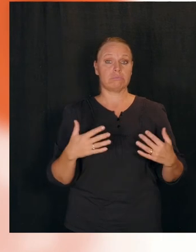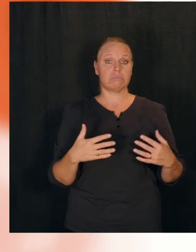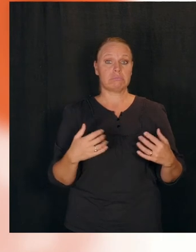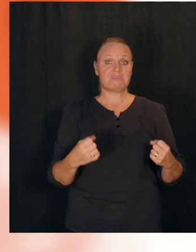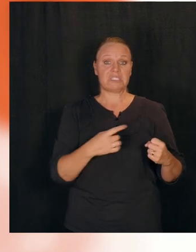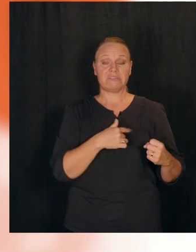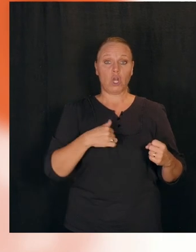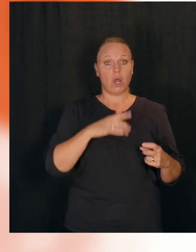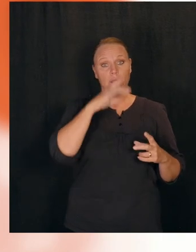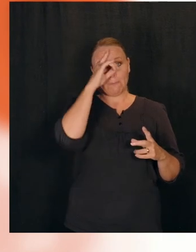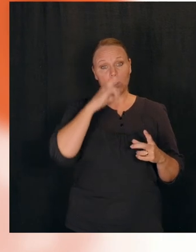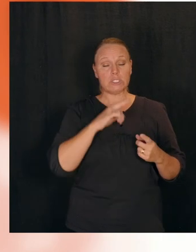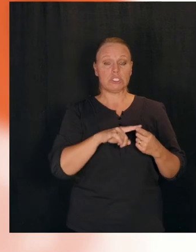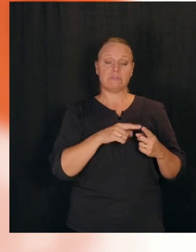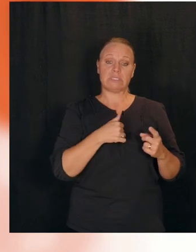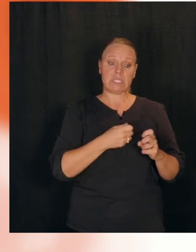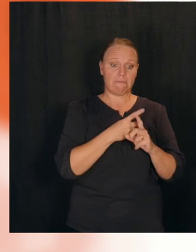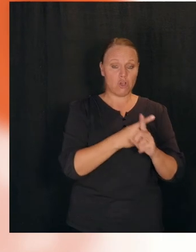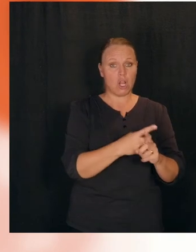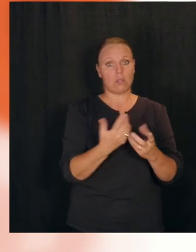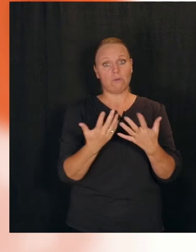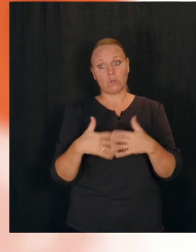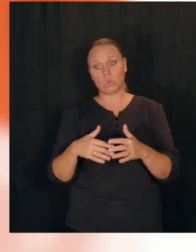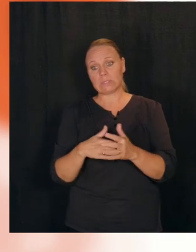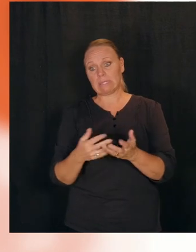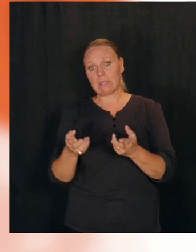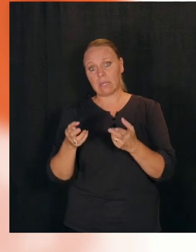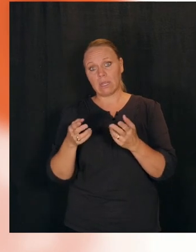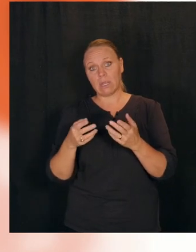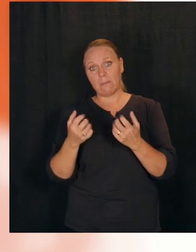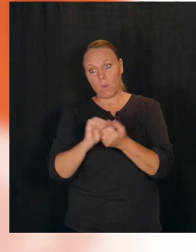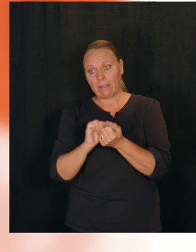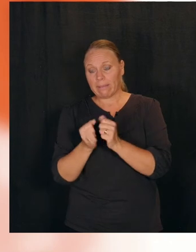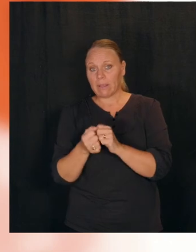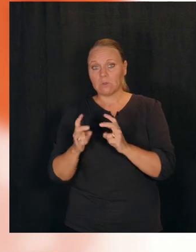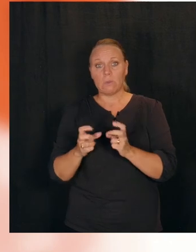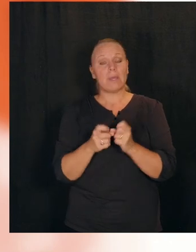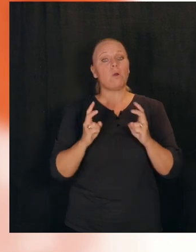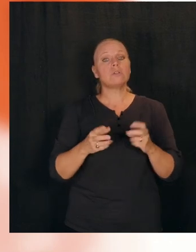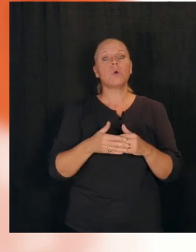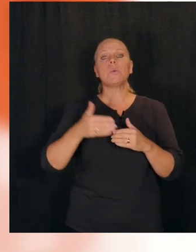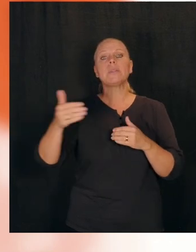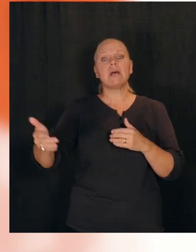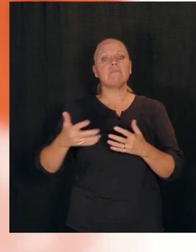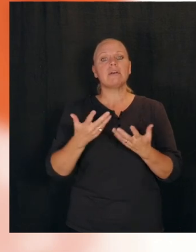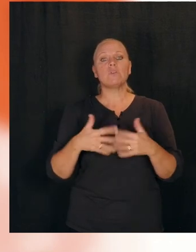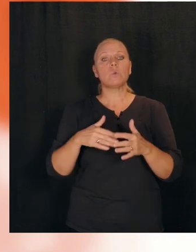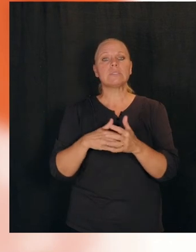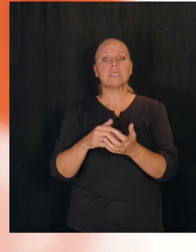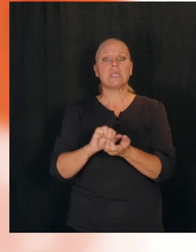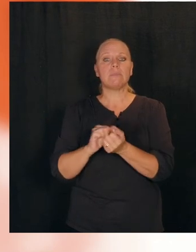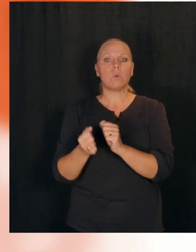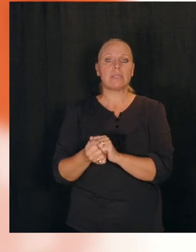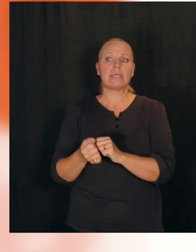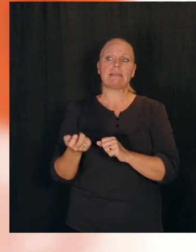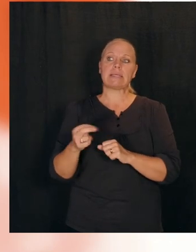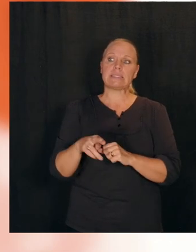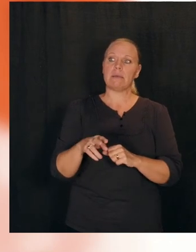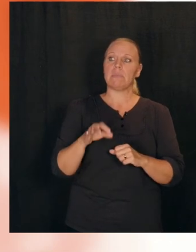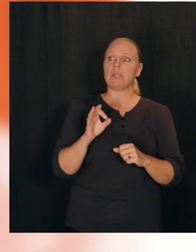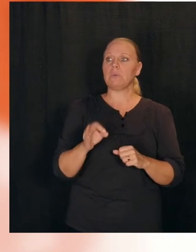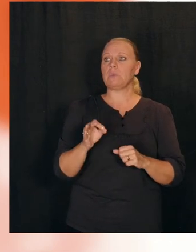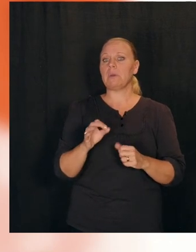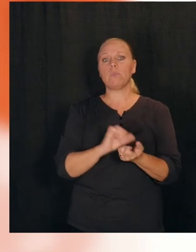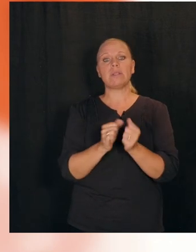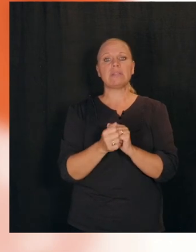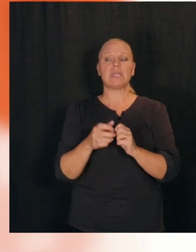med funktionshinderpolitiken, men också utanför funktionshinderområdet. Till exempel inom politik för gestaltade livsmiljöer, det